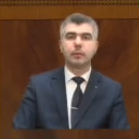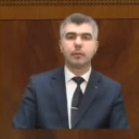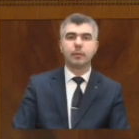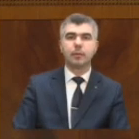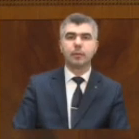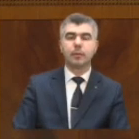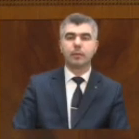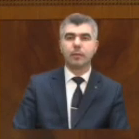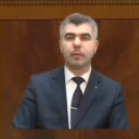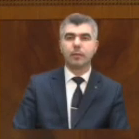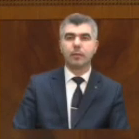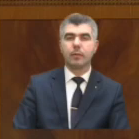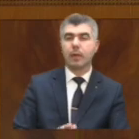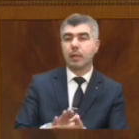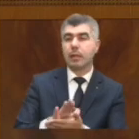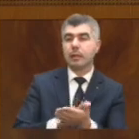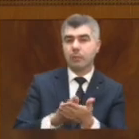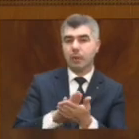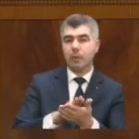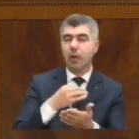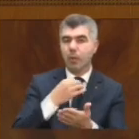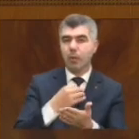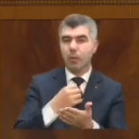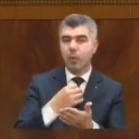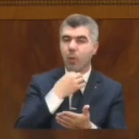سمحتي باش نهضروا بكل مسؤوليه.